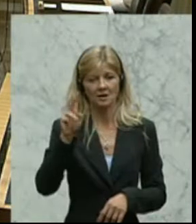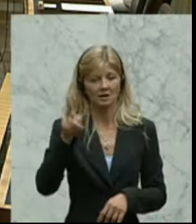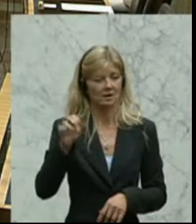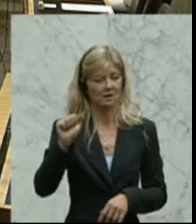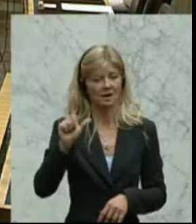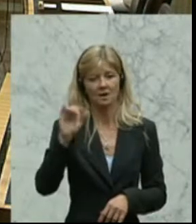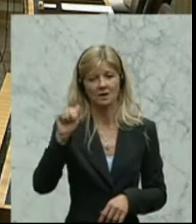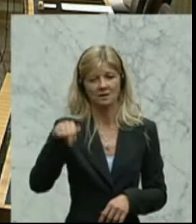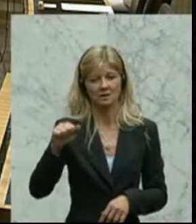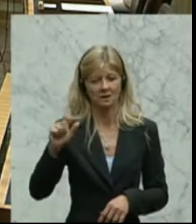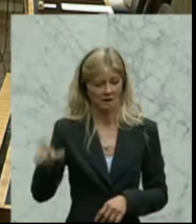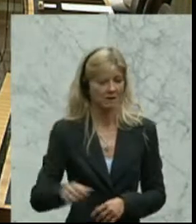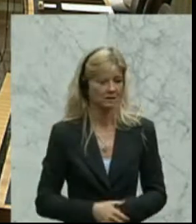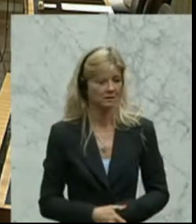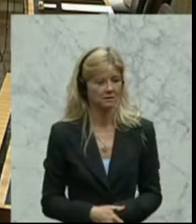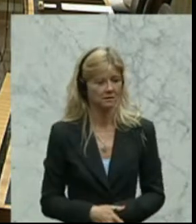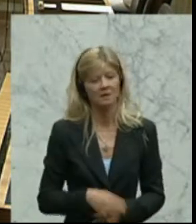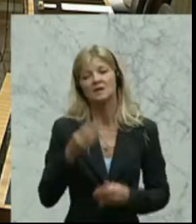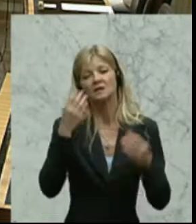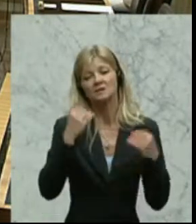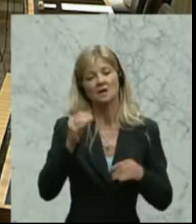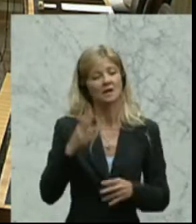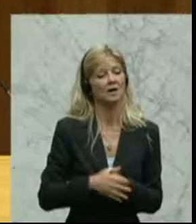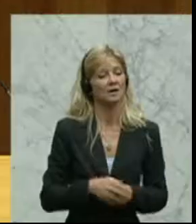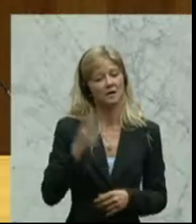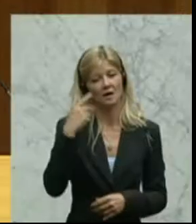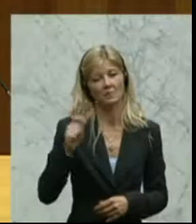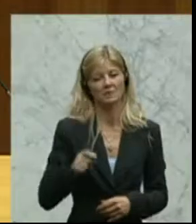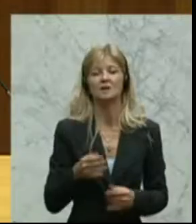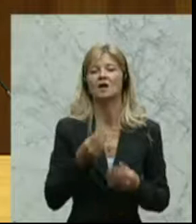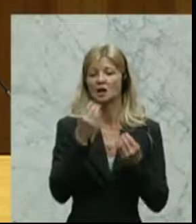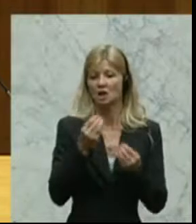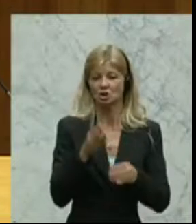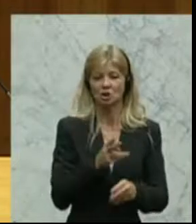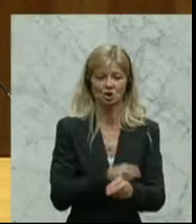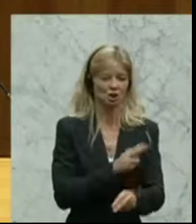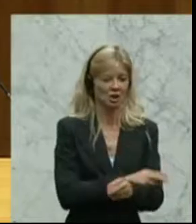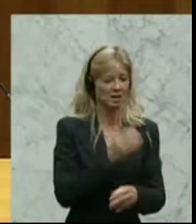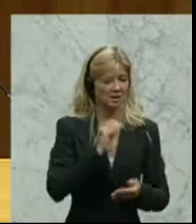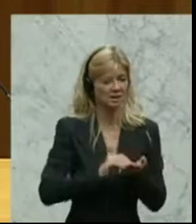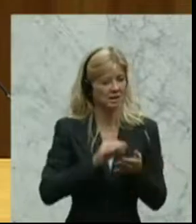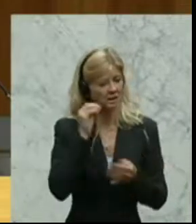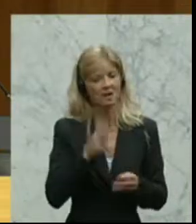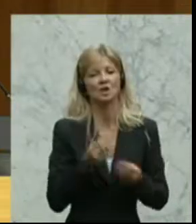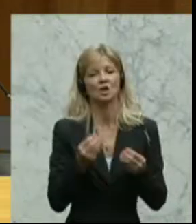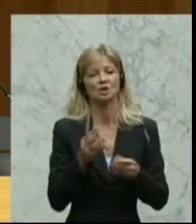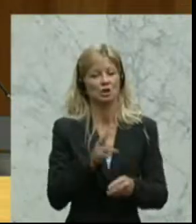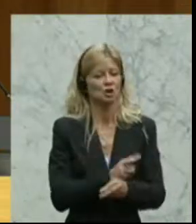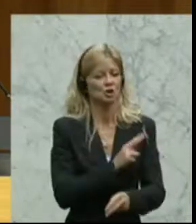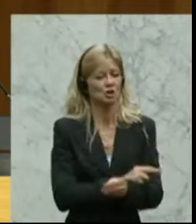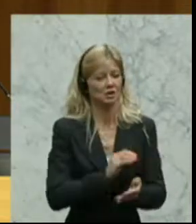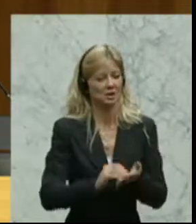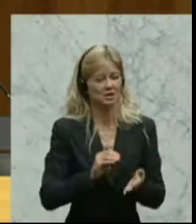Sehr geehrter Herr Präsident, geschätzte Frau Staatssekretärin, sehr geehrter Herr Staatssekretär, werte Kolleginnen und Kollegen, spoštovane Dame in